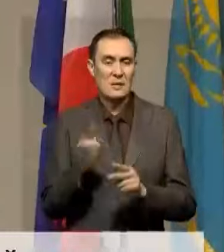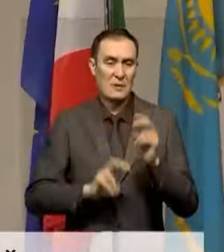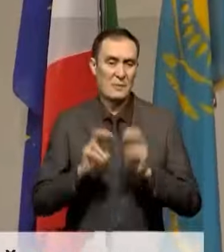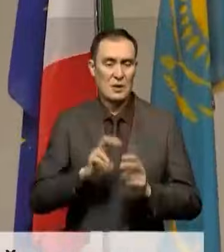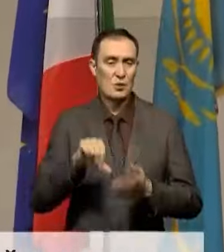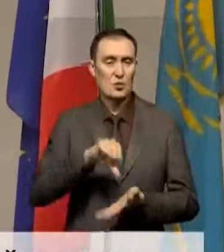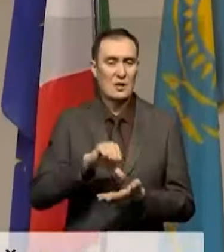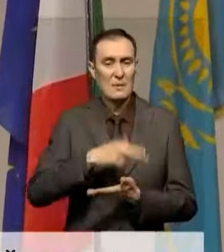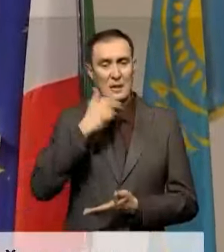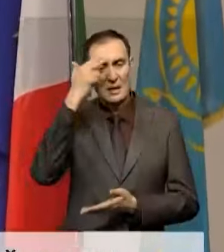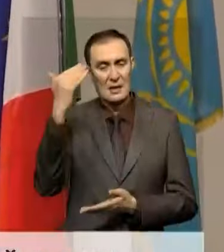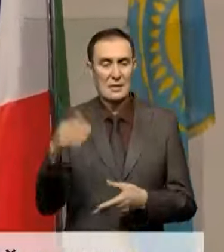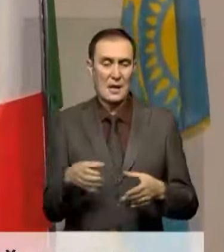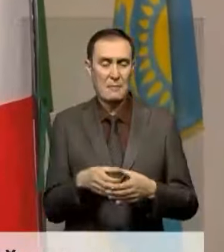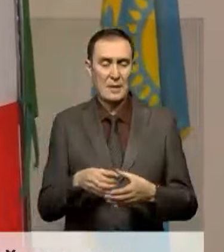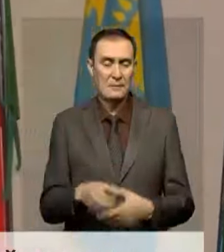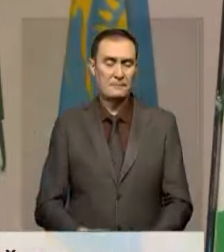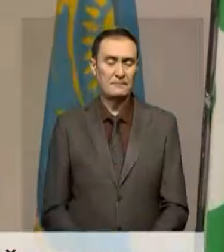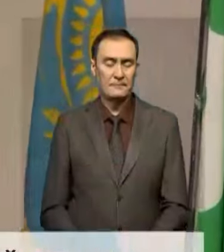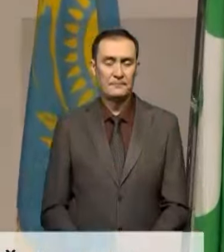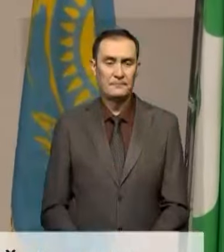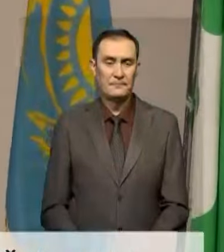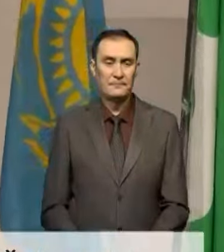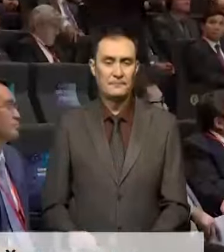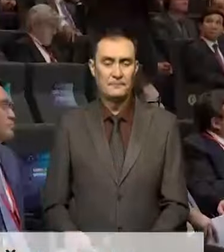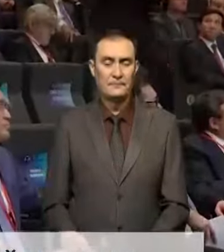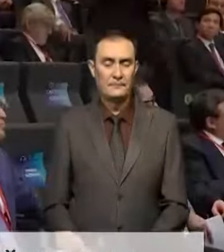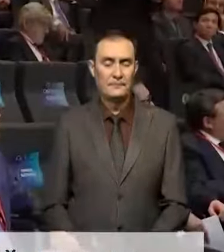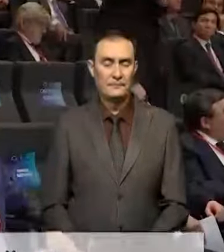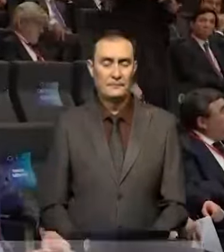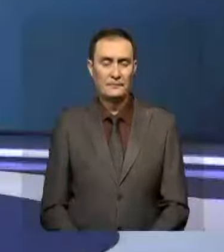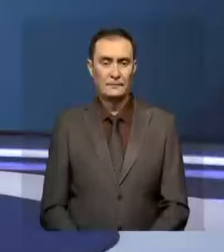совместных предприятиях с участием итальянских компаний.